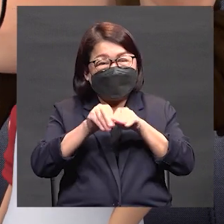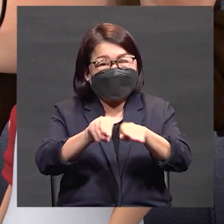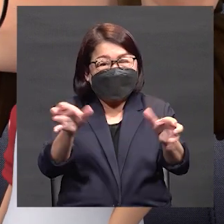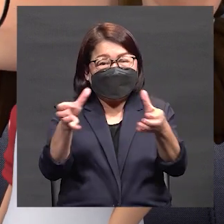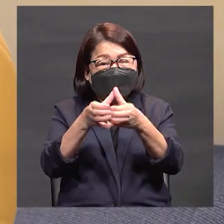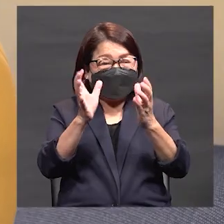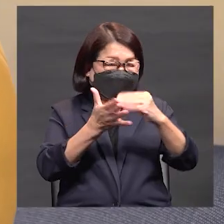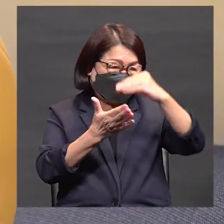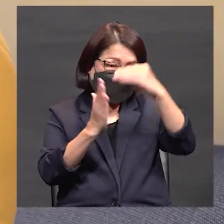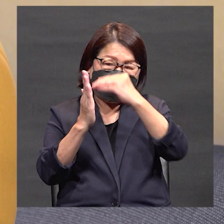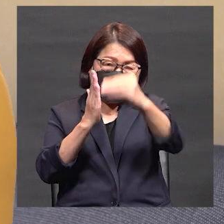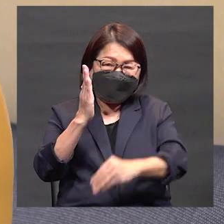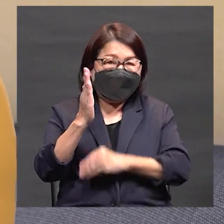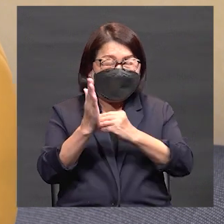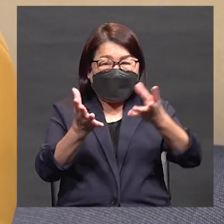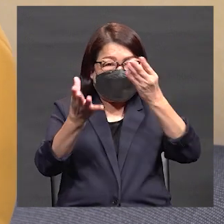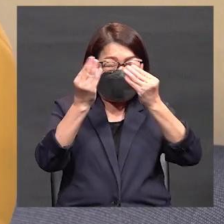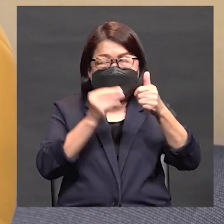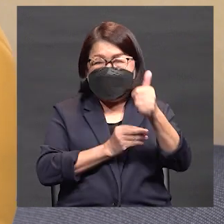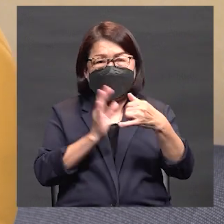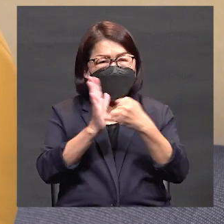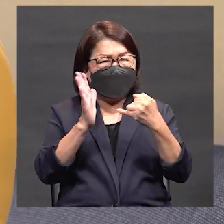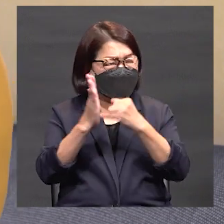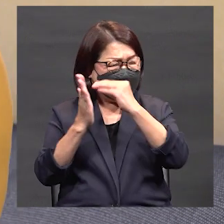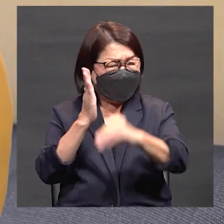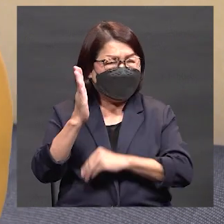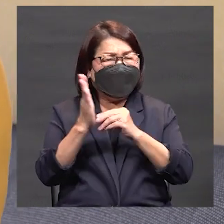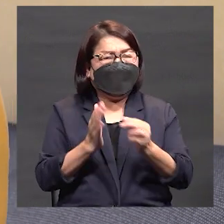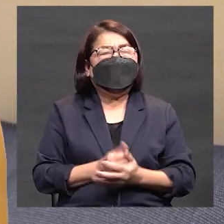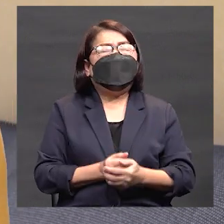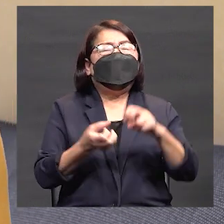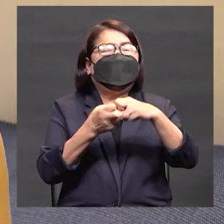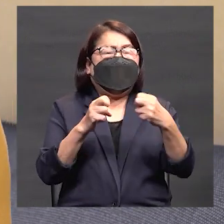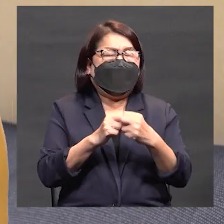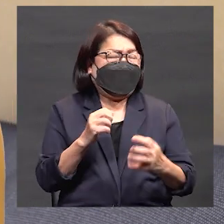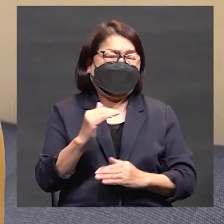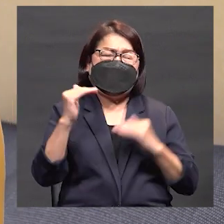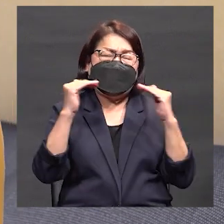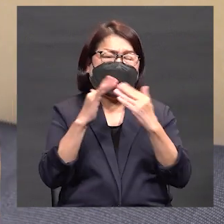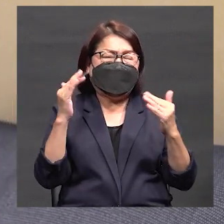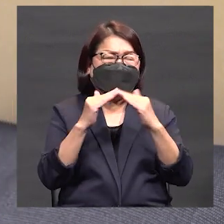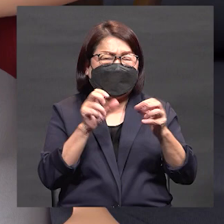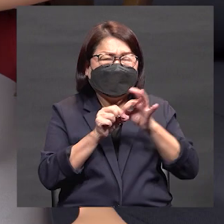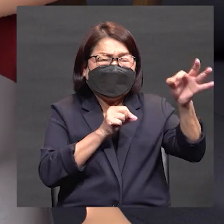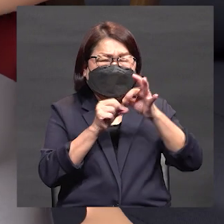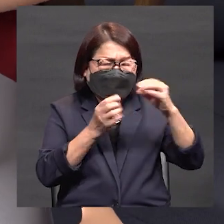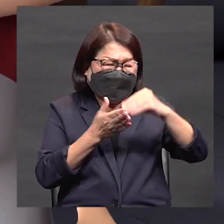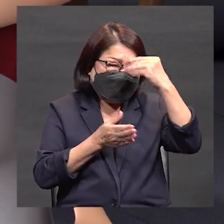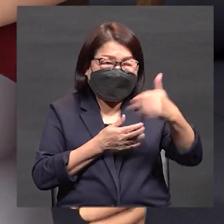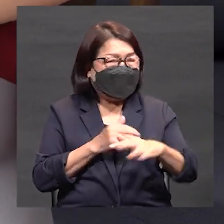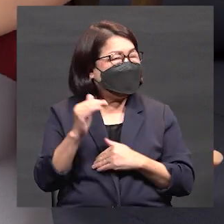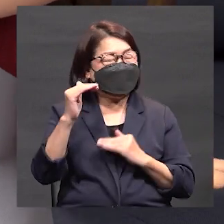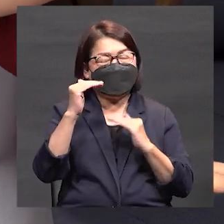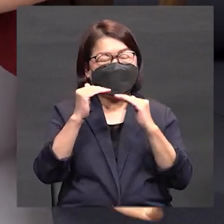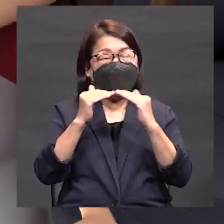รียนไปหลายๆที่ให้เข้าถึงทุกคนในทุกท้องถิ่นเลยล่ะเพื่อลดความเหลื่อมล้ำทางการศึกษายังไงล่ะ ในหลวงท่าน